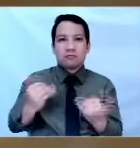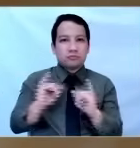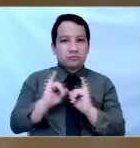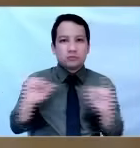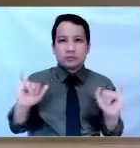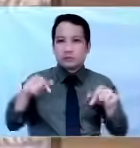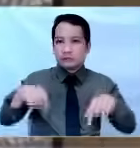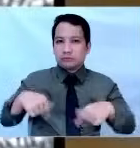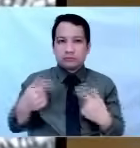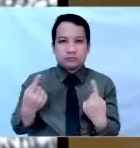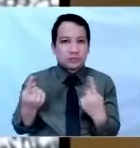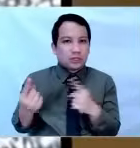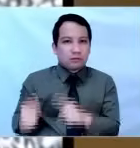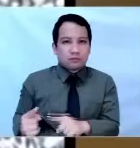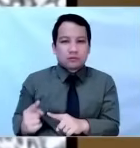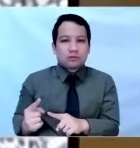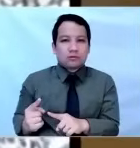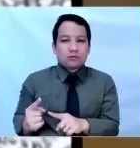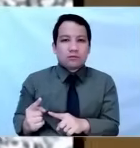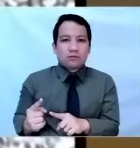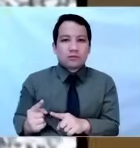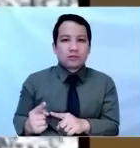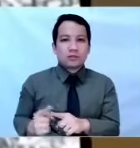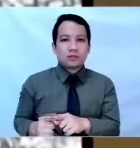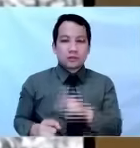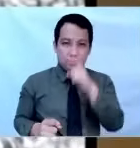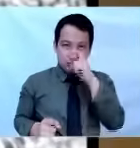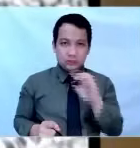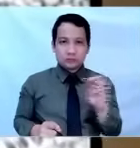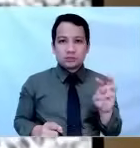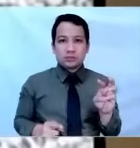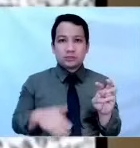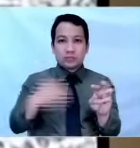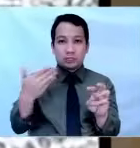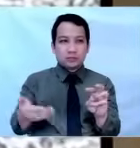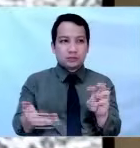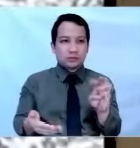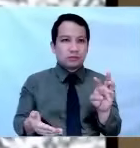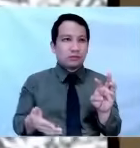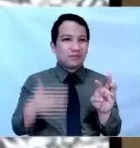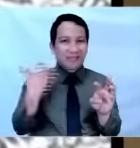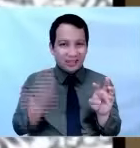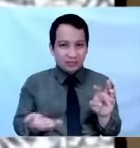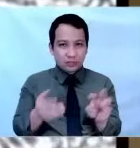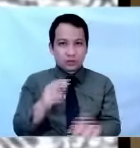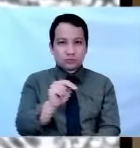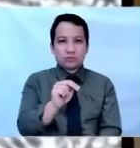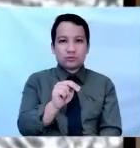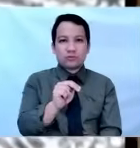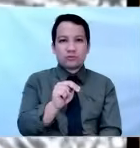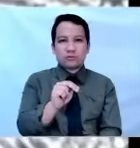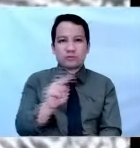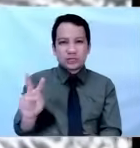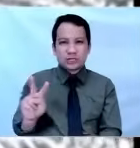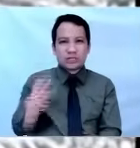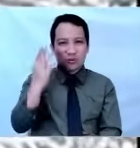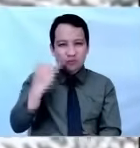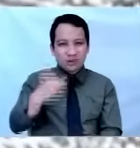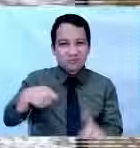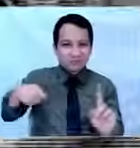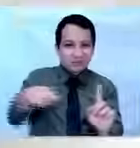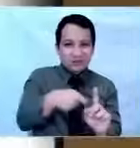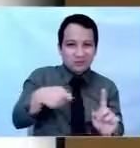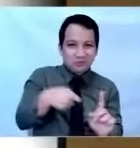insidente. Patay naman ang 16-anyos na estudyante sa Casibu, Nueva Vizcaya matapos pagsasaksakin ng kanyang